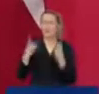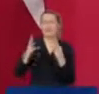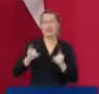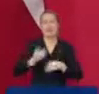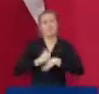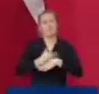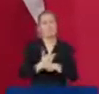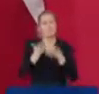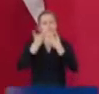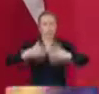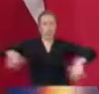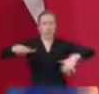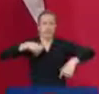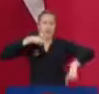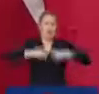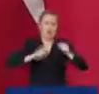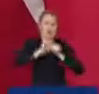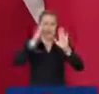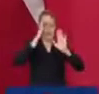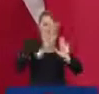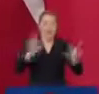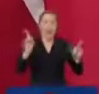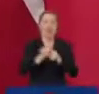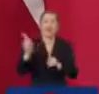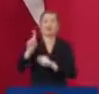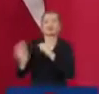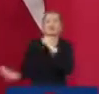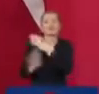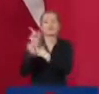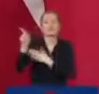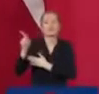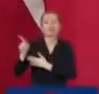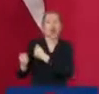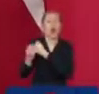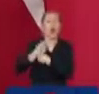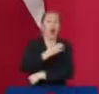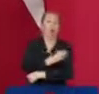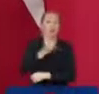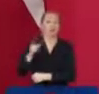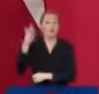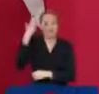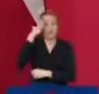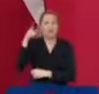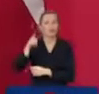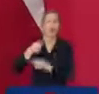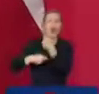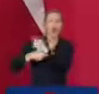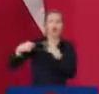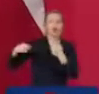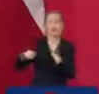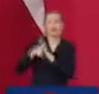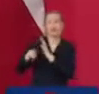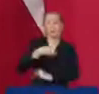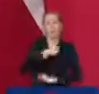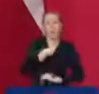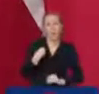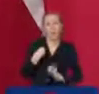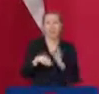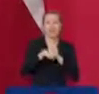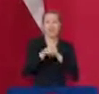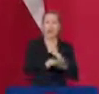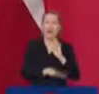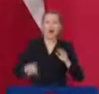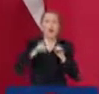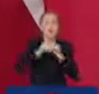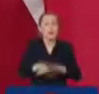w to, że także i przedstawiciele opozycji są przekonani co do tego, że tego typu rozwiązania są dla Polski i dla naszego rynku medialnego